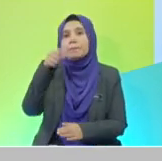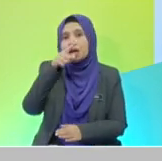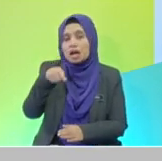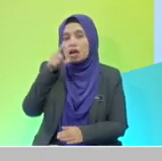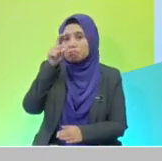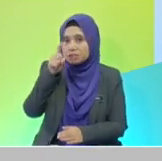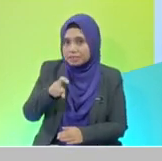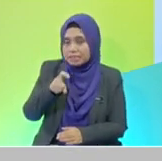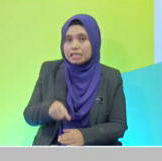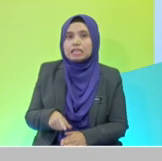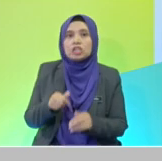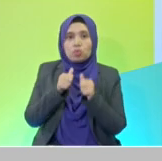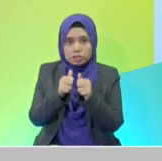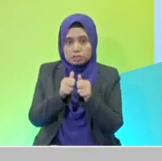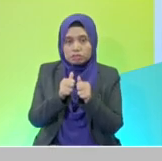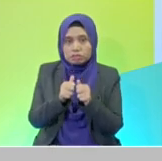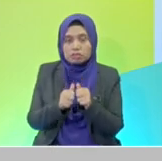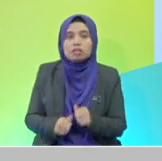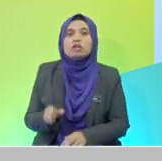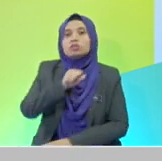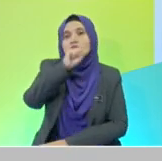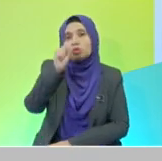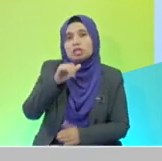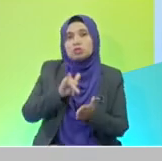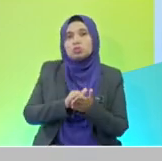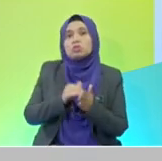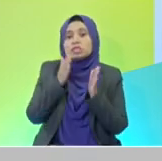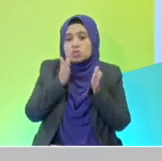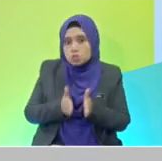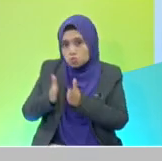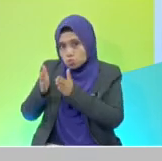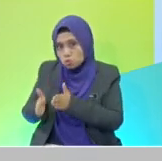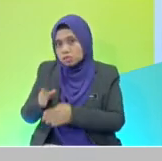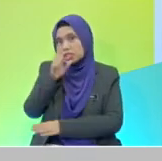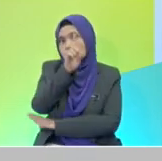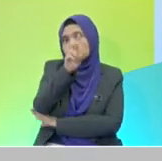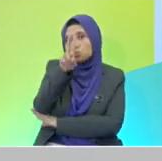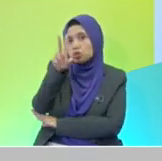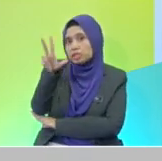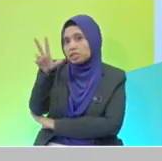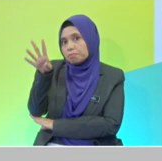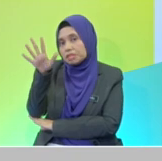teknik susun satu dua tiga empat lima